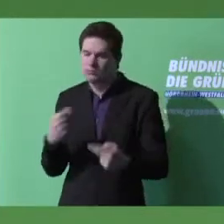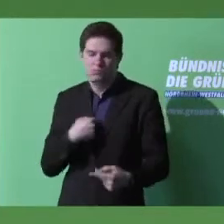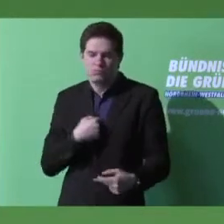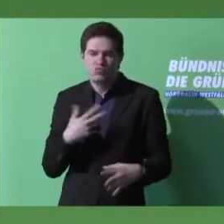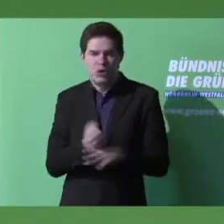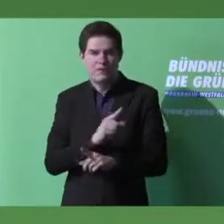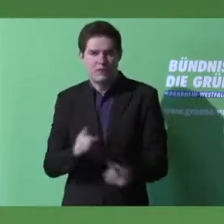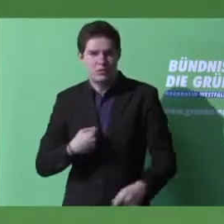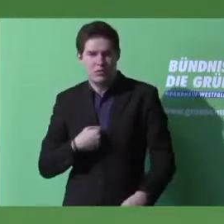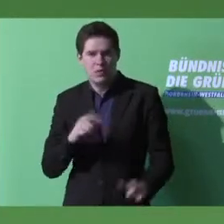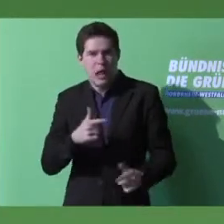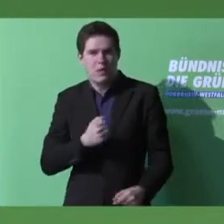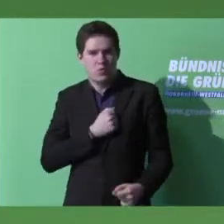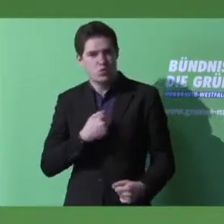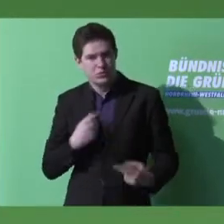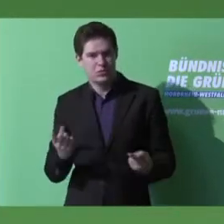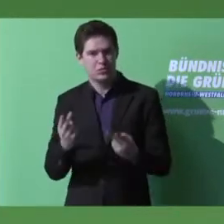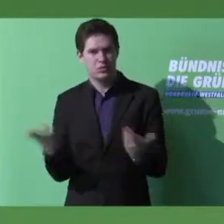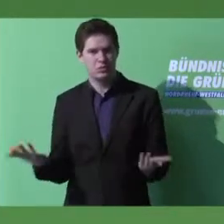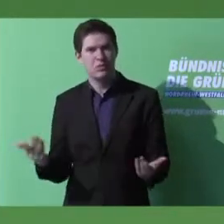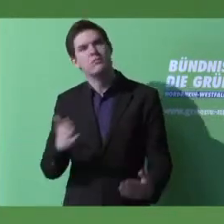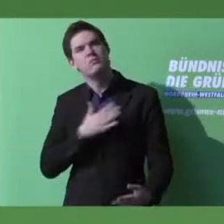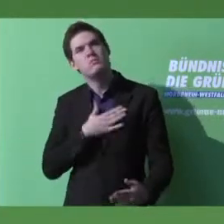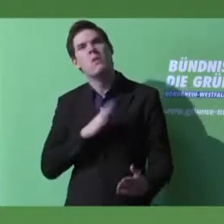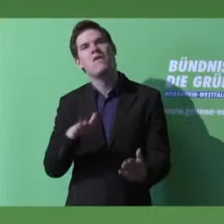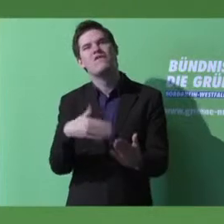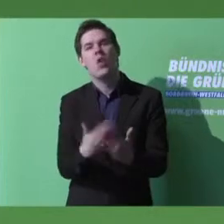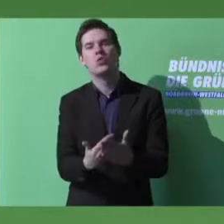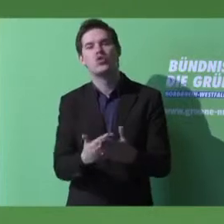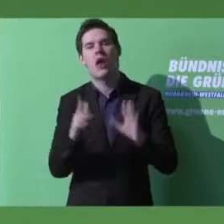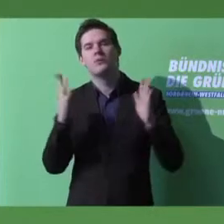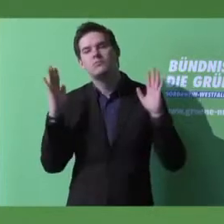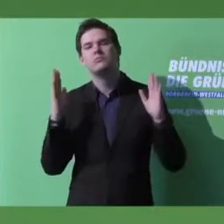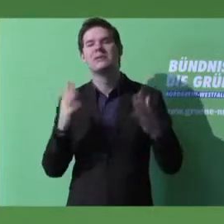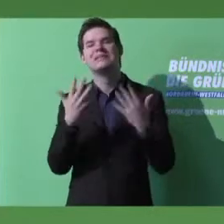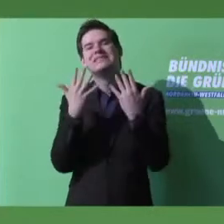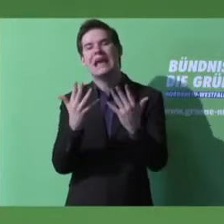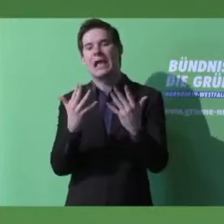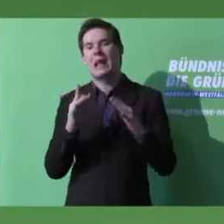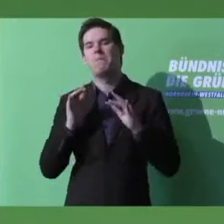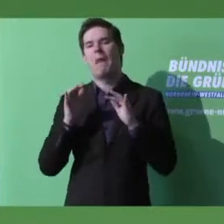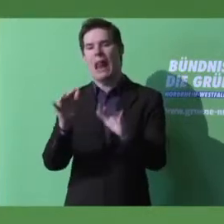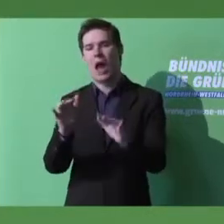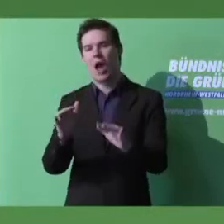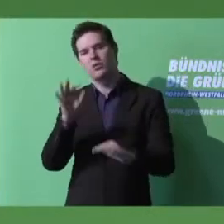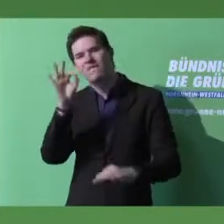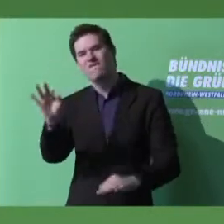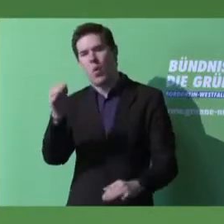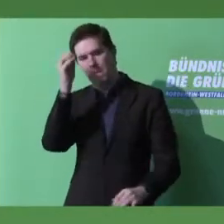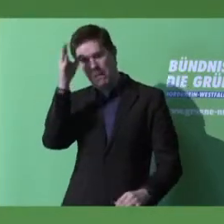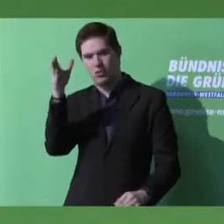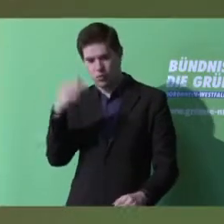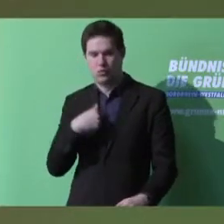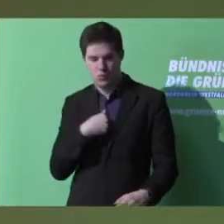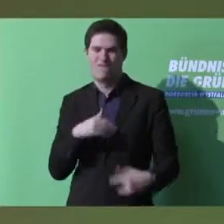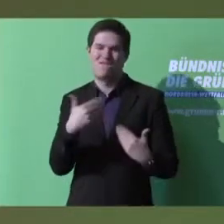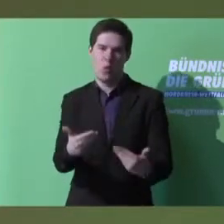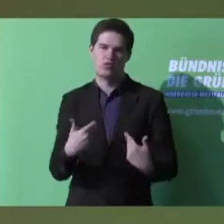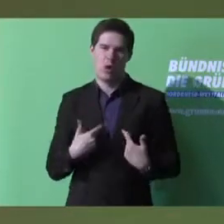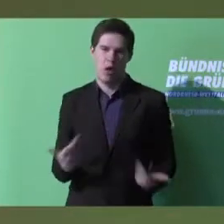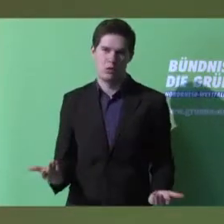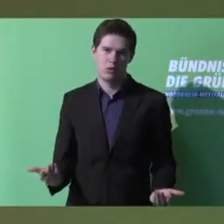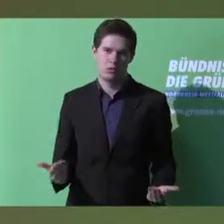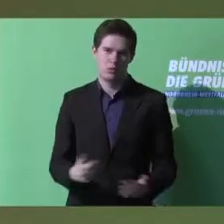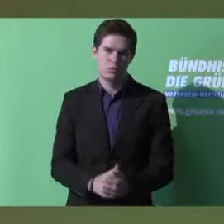Wir schlagen vor, alles zusammengenommen ungefähr 10 Milliarden zusätzlich in Bildung zu investieren. Aber